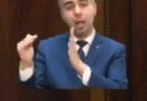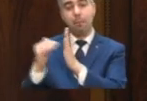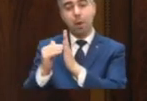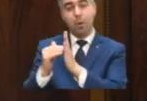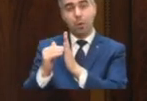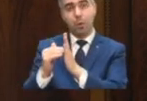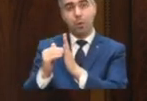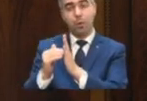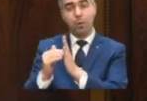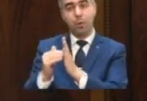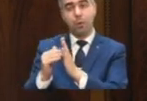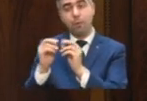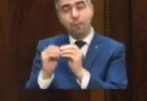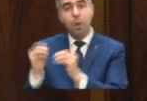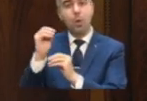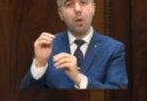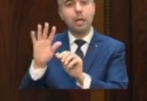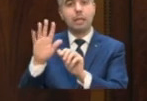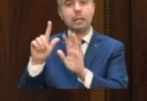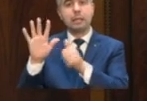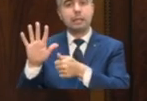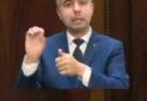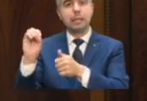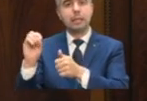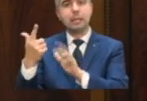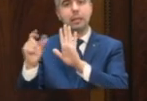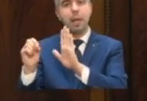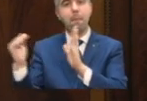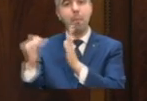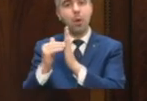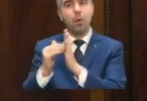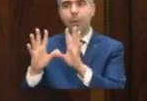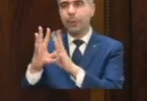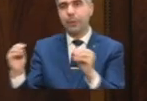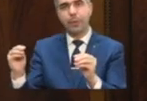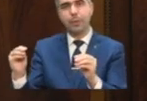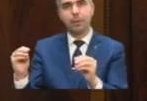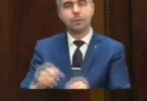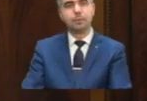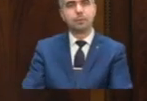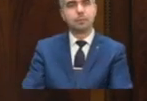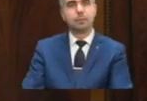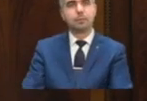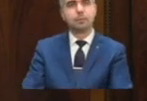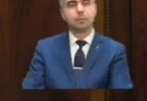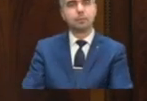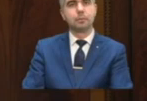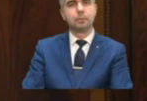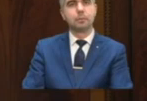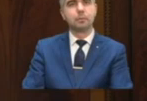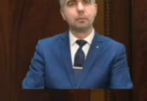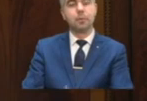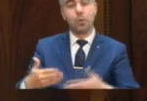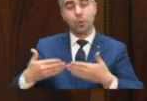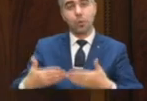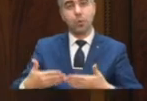حتى 60 70 مليون ما كاين والو. 250,000 درهم ما كاين والو.